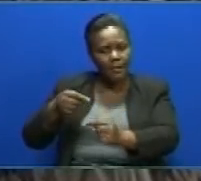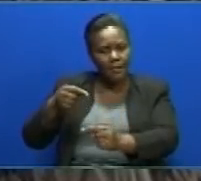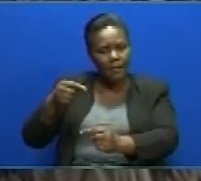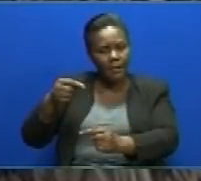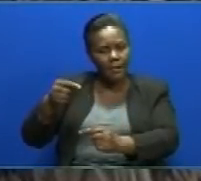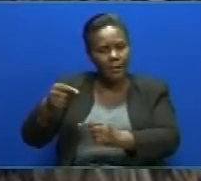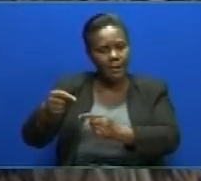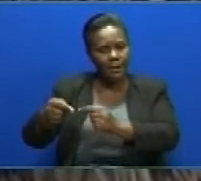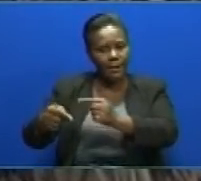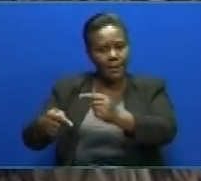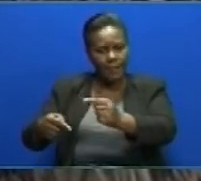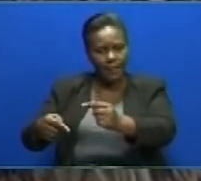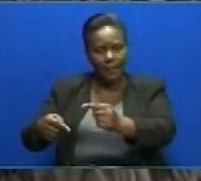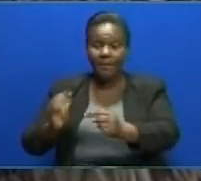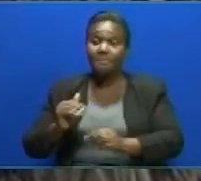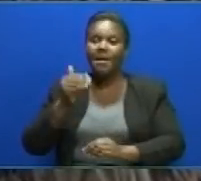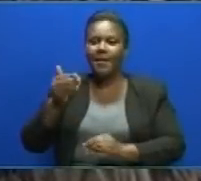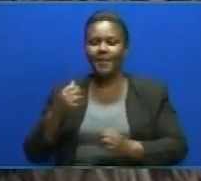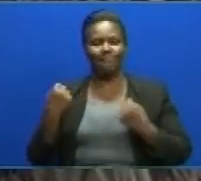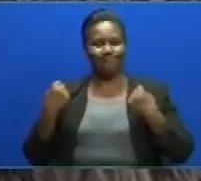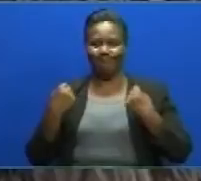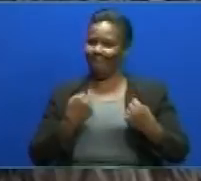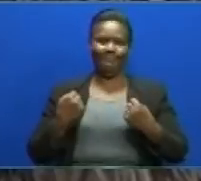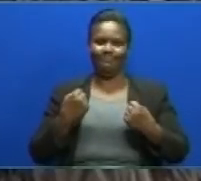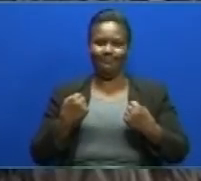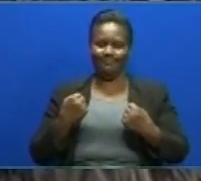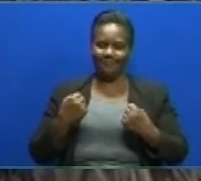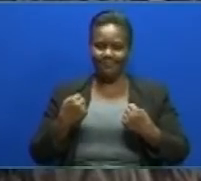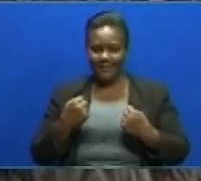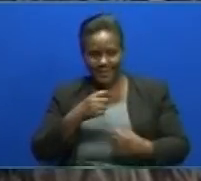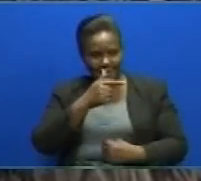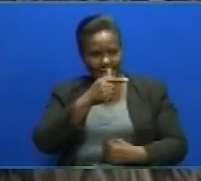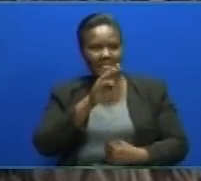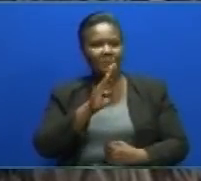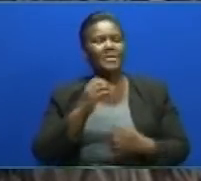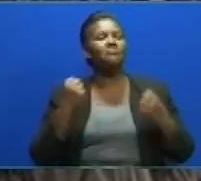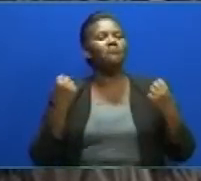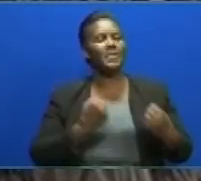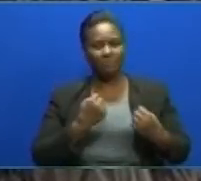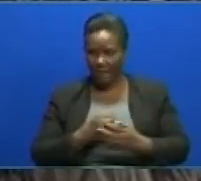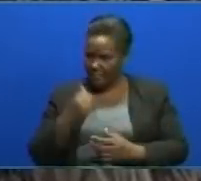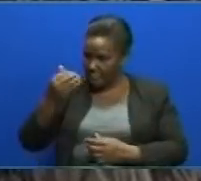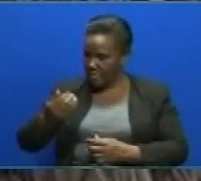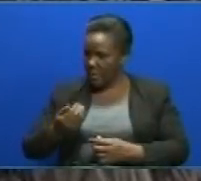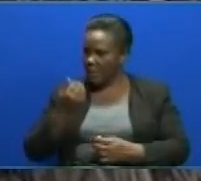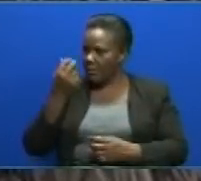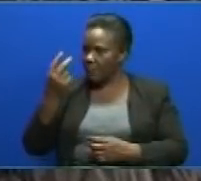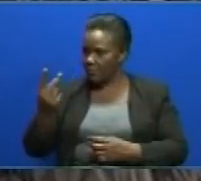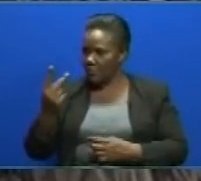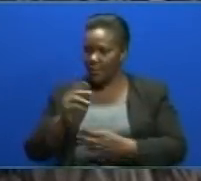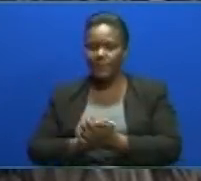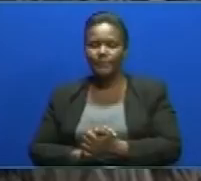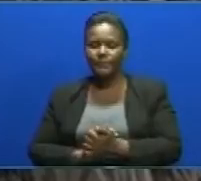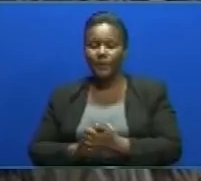Baadaye nikaja nikainukia, nikaje nikapona TB. Nikakaa kama miezi miwili, Pasada